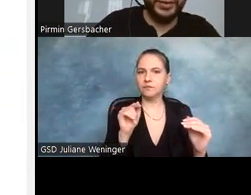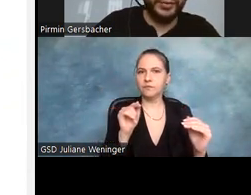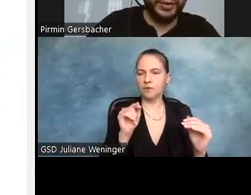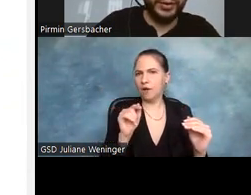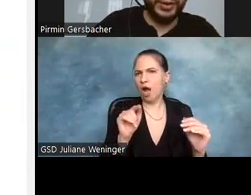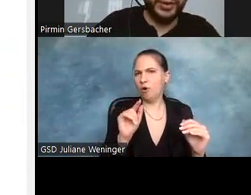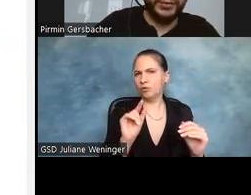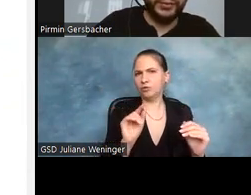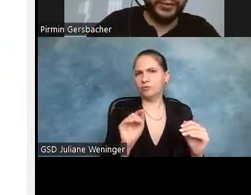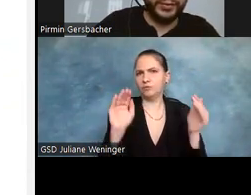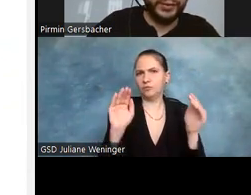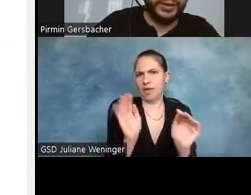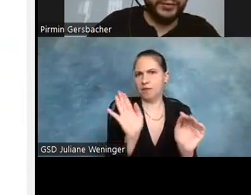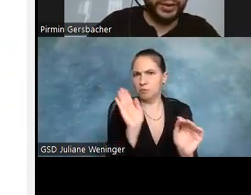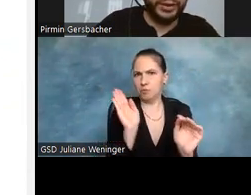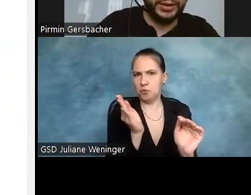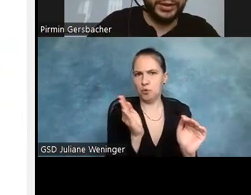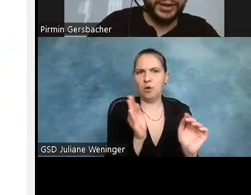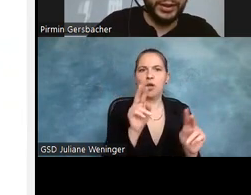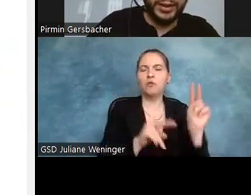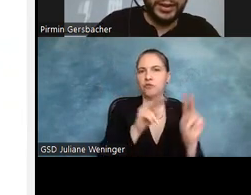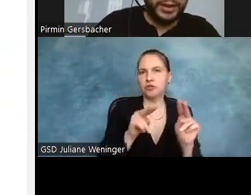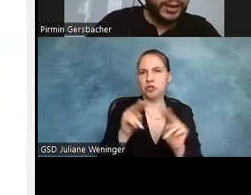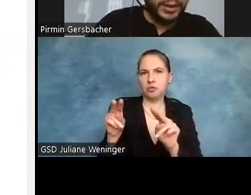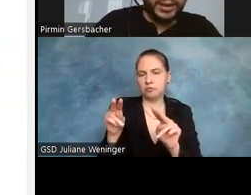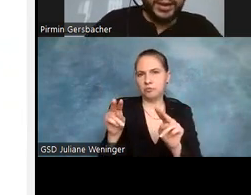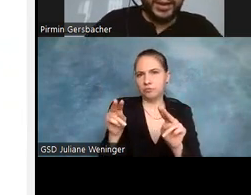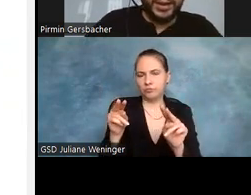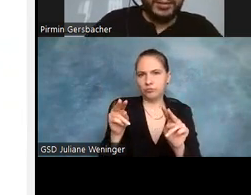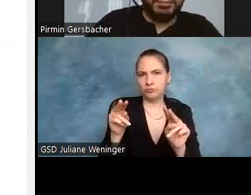Menü. Also wir können hier quasi nach verschiedenen